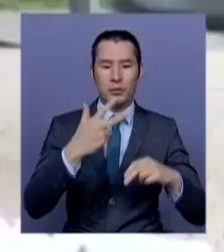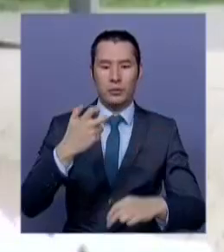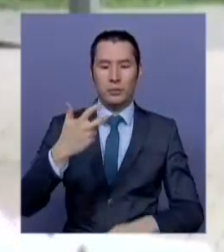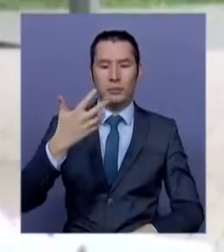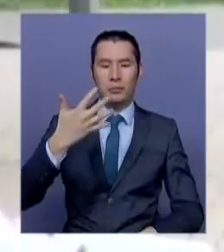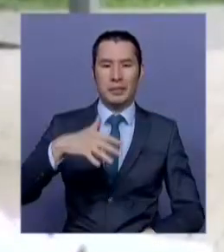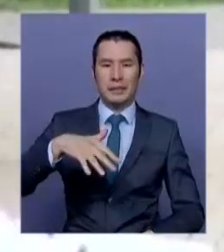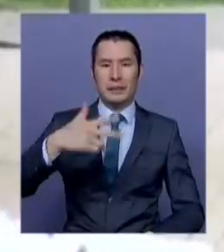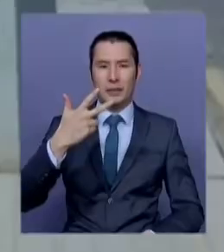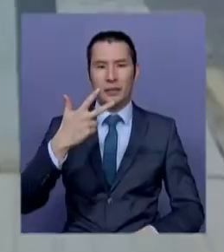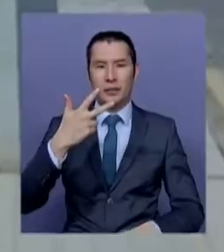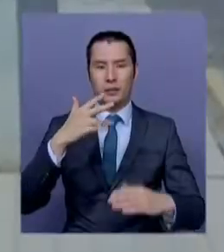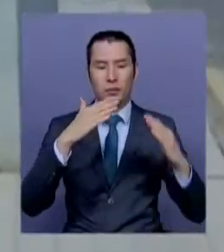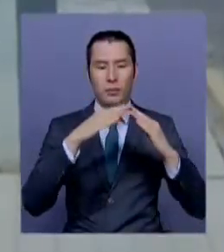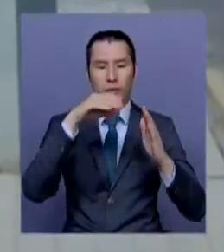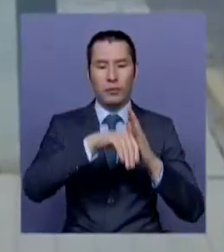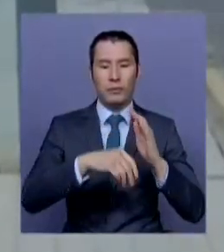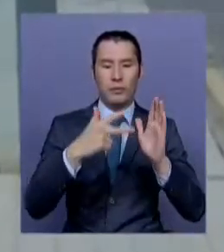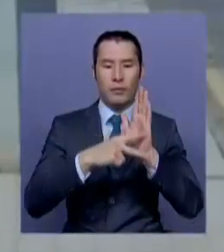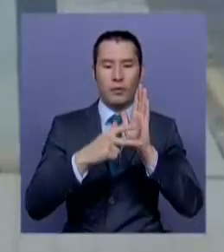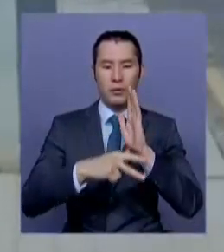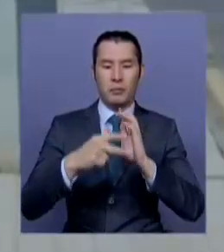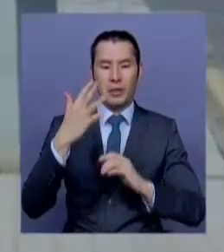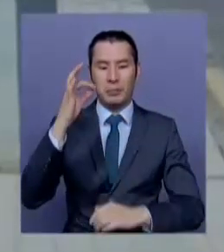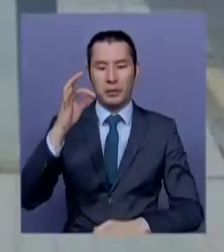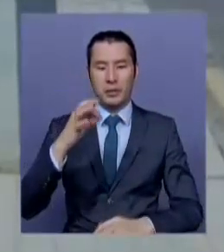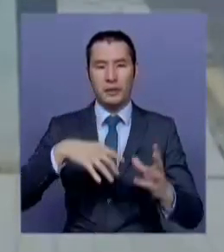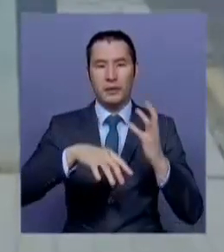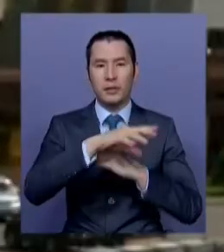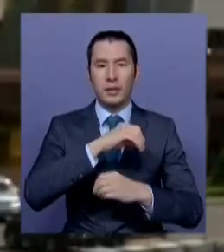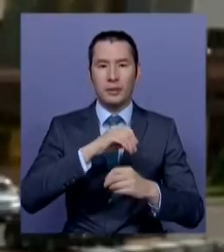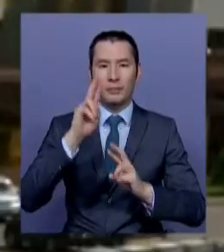тексерген, оның 85%-ында талап мүлдем сақталмаған.